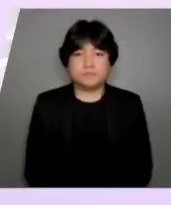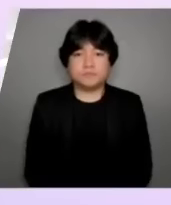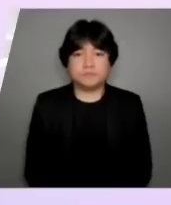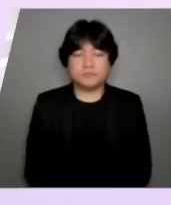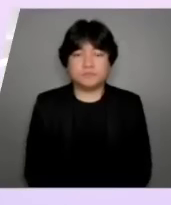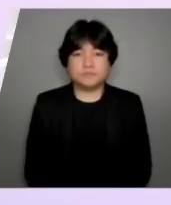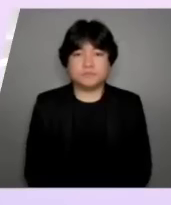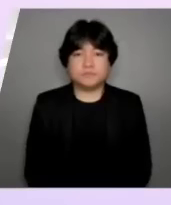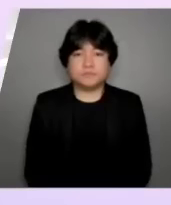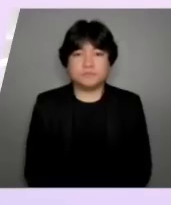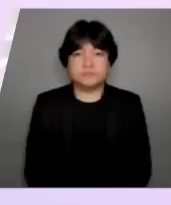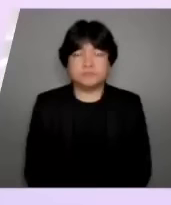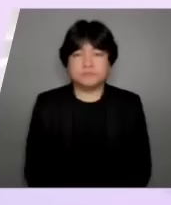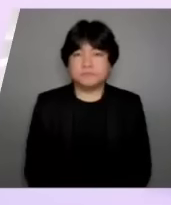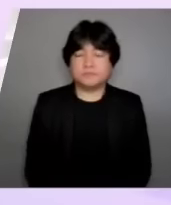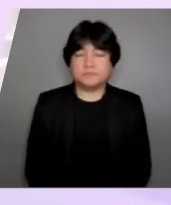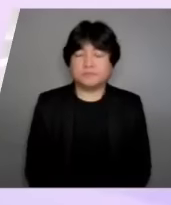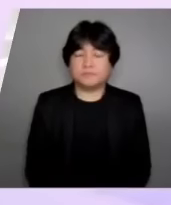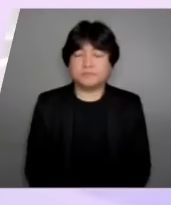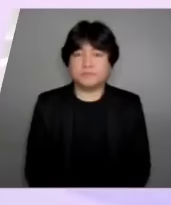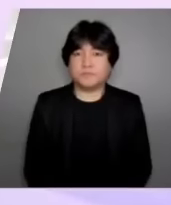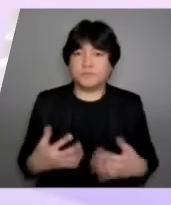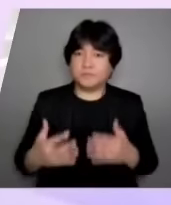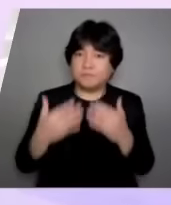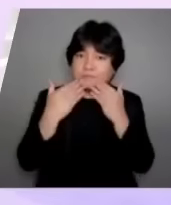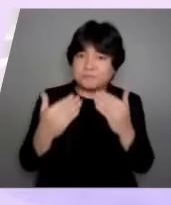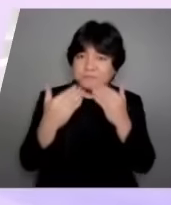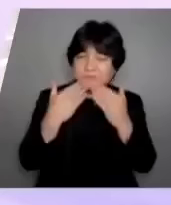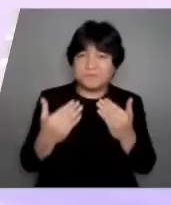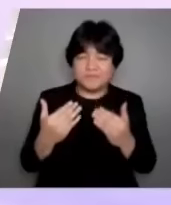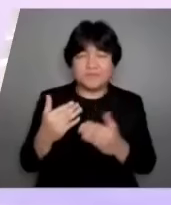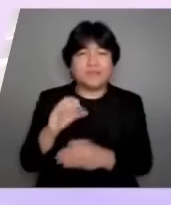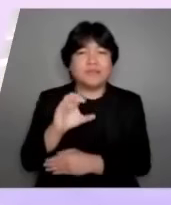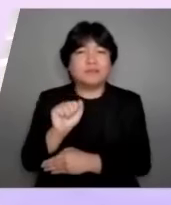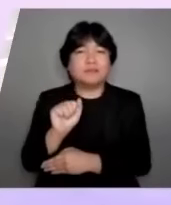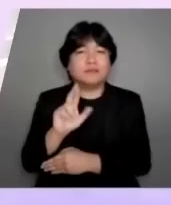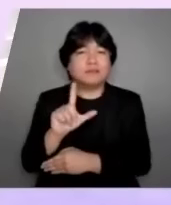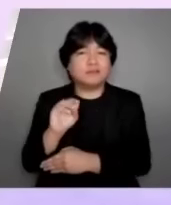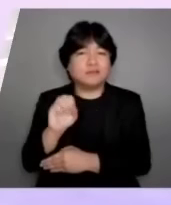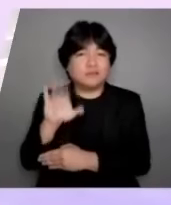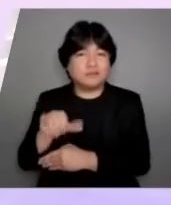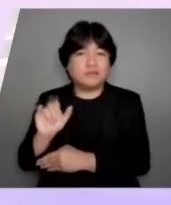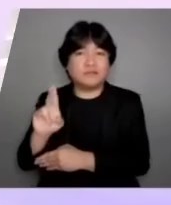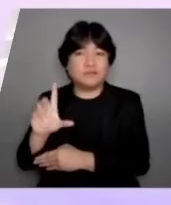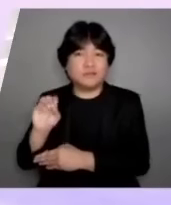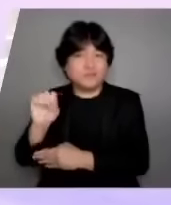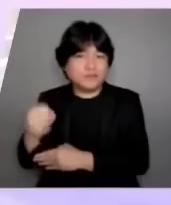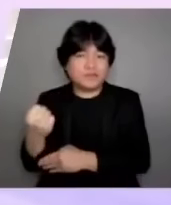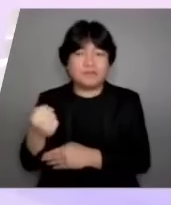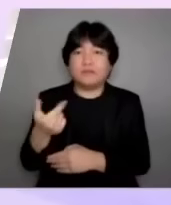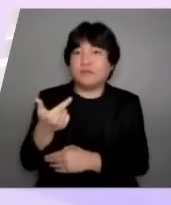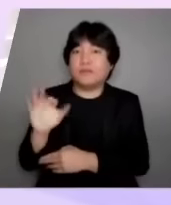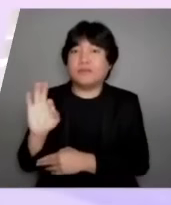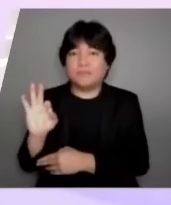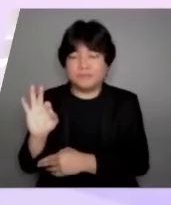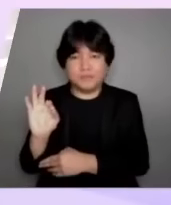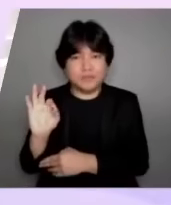Extra grateful si two-time Olympic gold medalist Carlos Yulo sa kanyang supportive girlfriend na nakasama niya sa kanyang Olympic